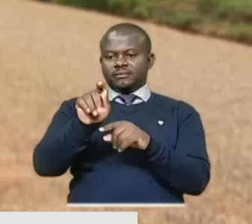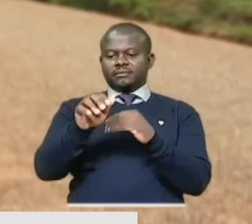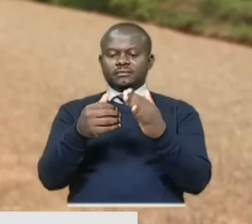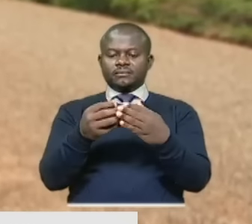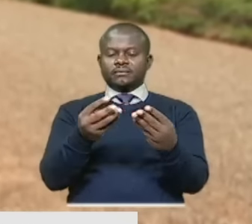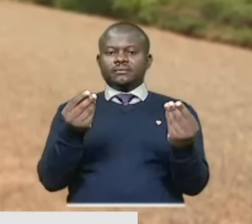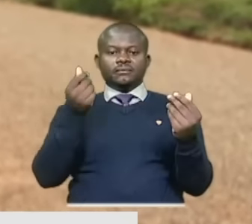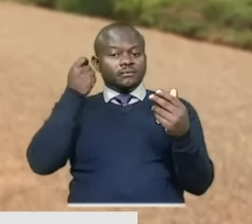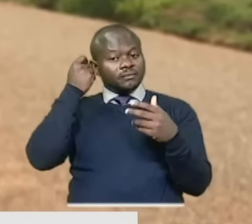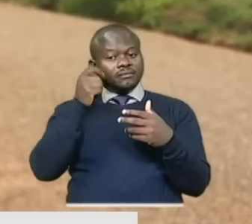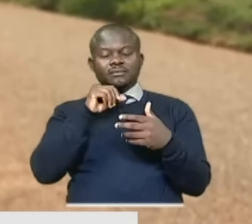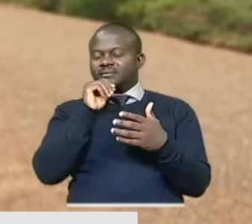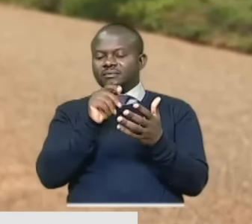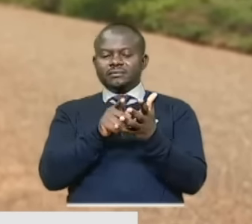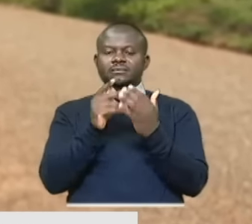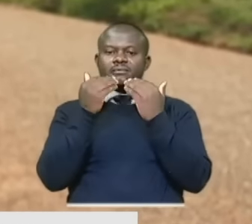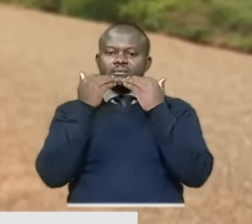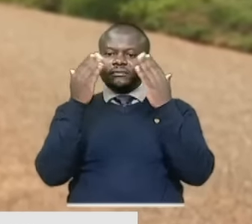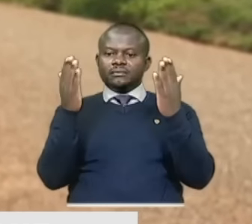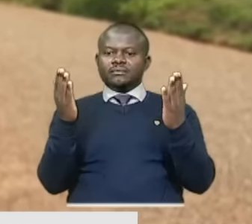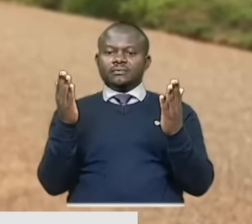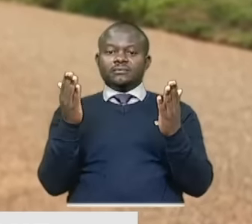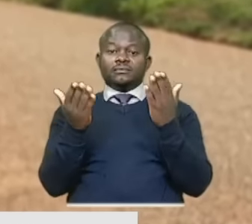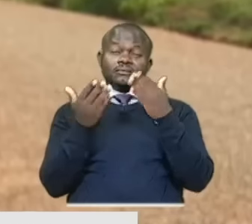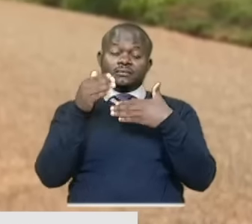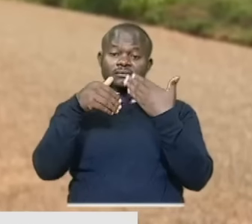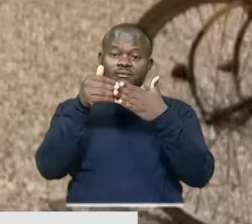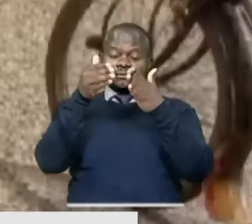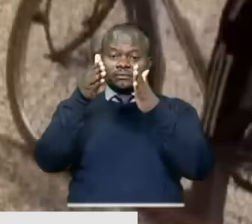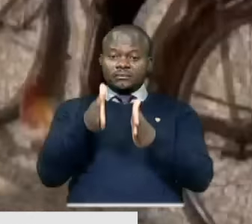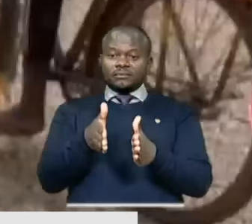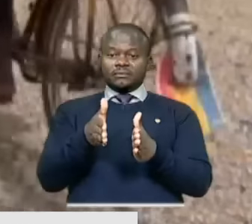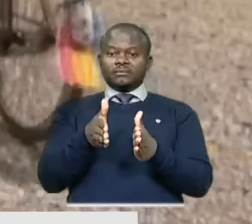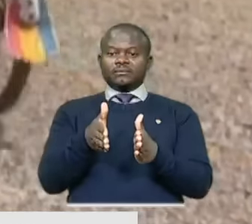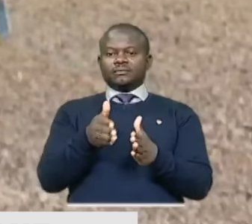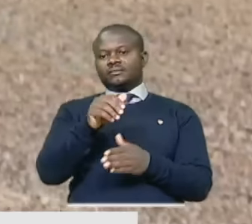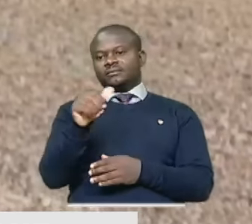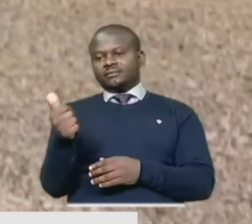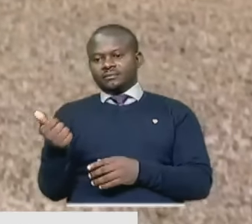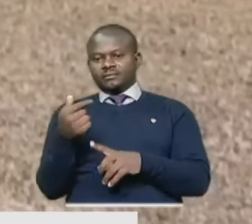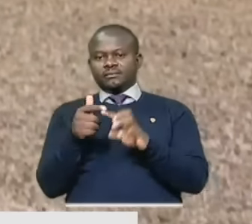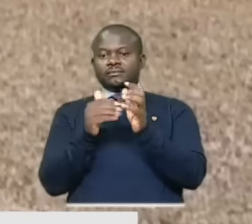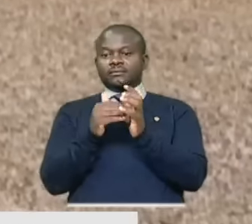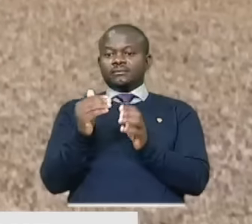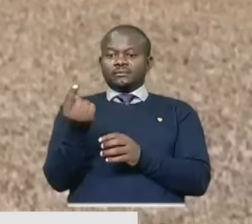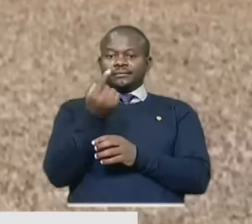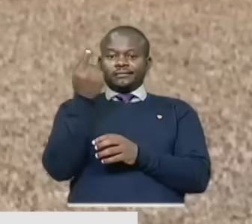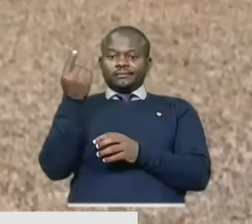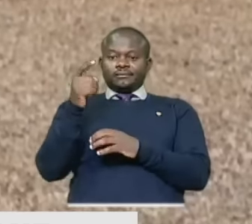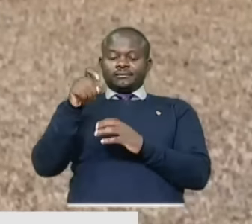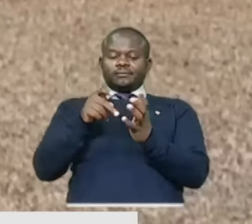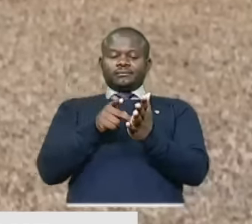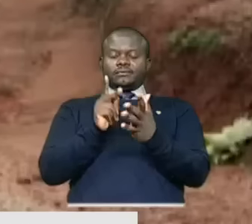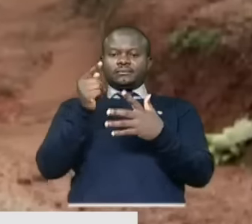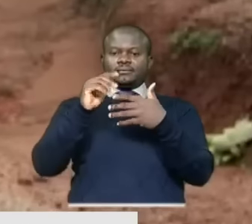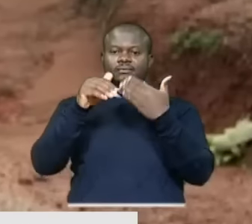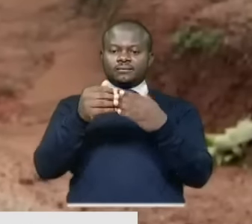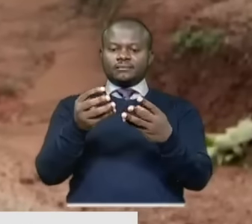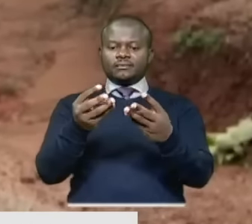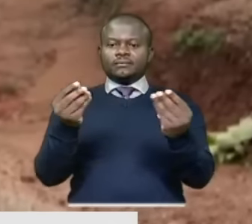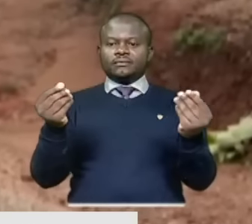urumva ntangurane yabyabonetse yendaga umuntu abe yatera ibindi muri aka kagari gusa abagombaga kwishyurwa bose ibyangijwe